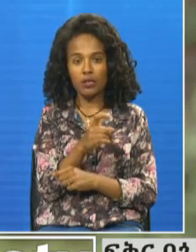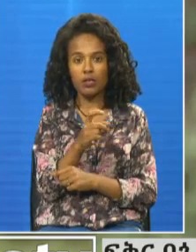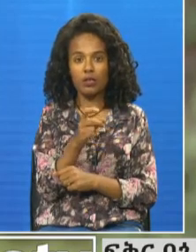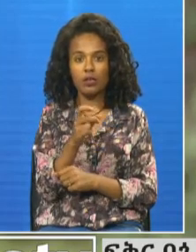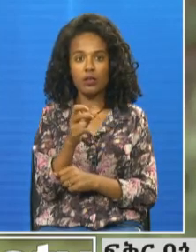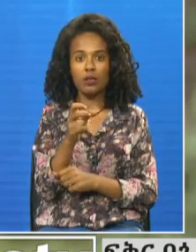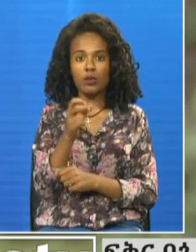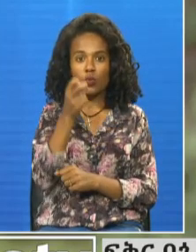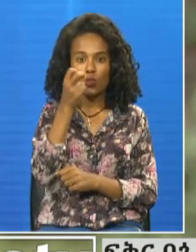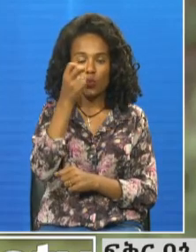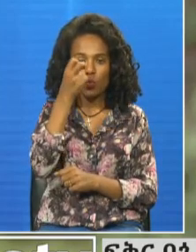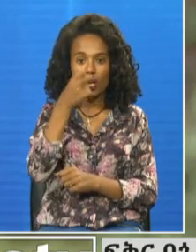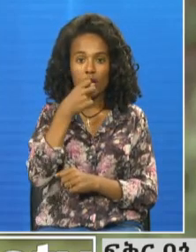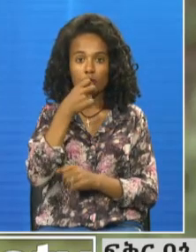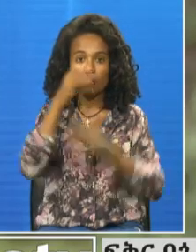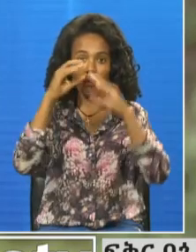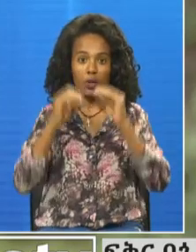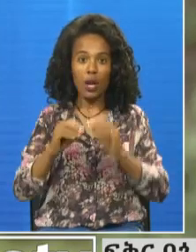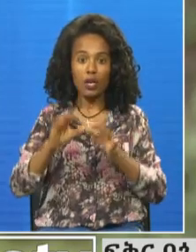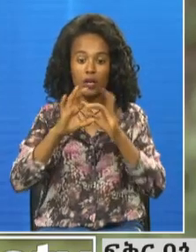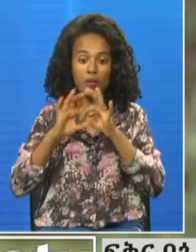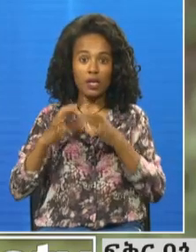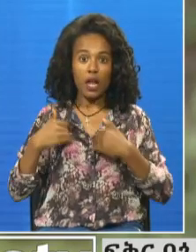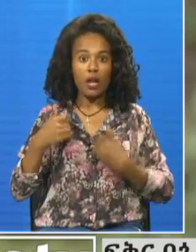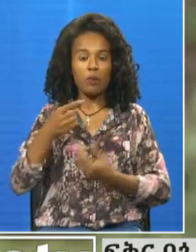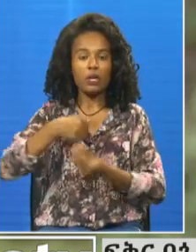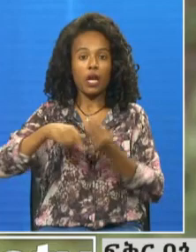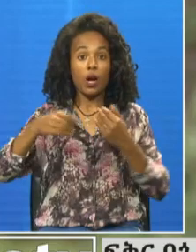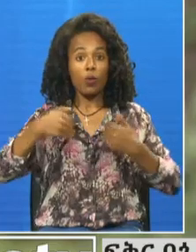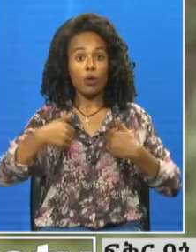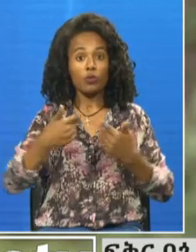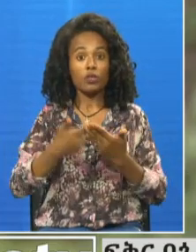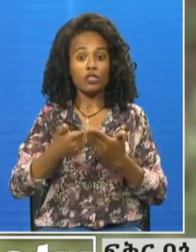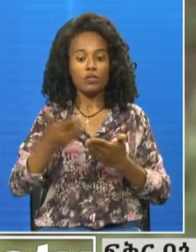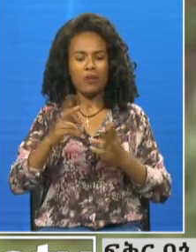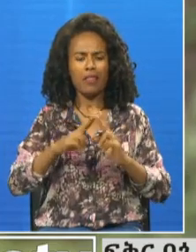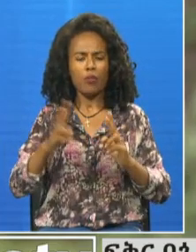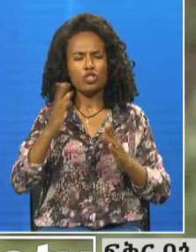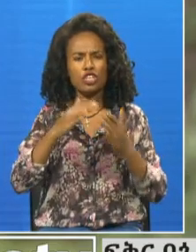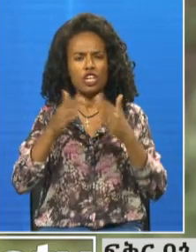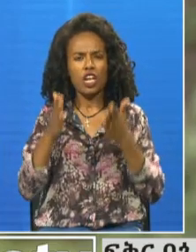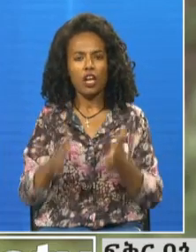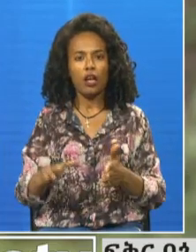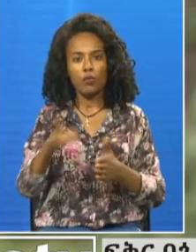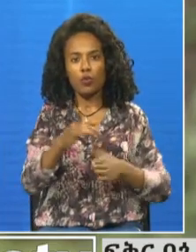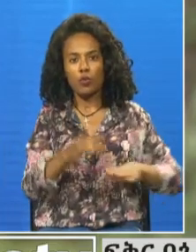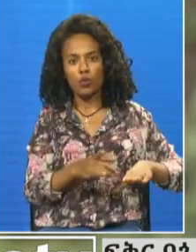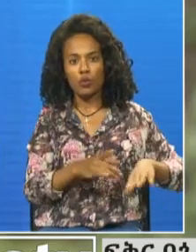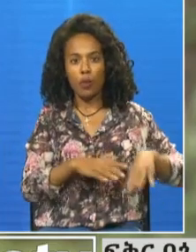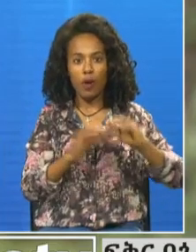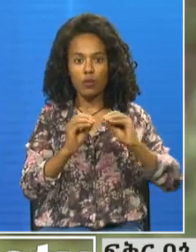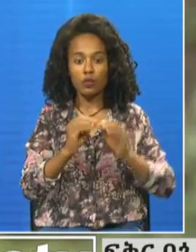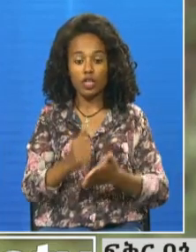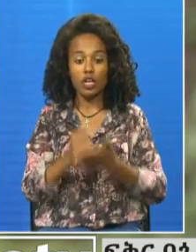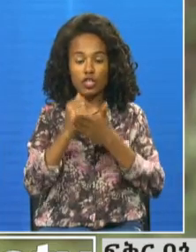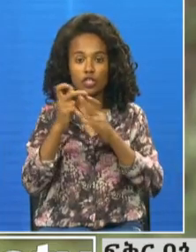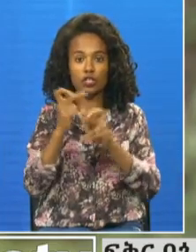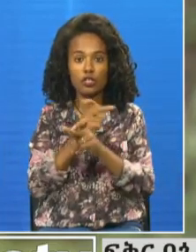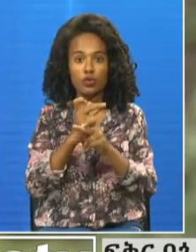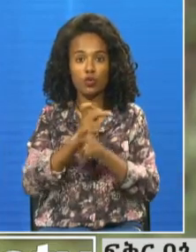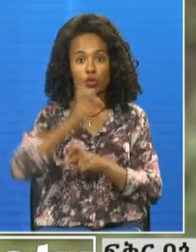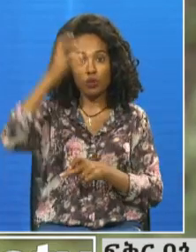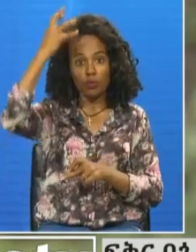ክልል የኮሮና ቫይረስን ለመከላከል የተጀመሩ ስራዎች ተጠናክረው መቀጠላቸውን የክልሉ ጤና ቢሮ አስታውቋል። በክልሉ 15 ዋና ዋና የመግቢያ